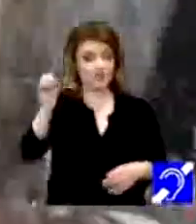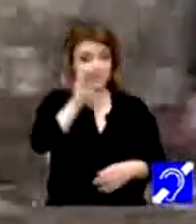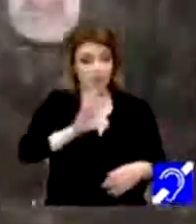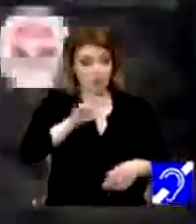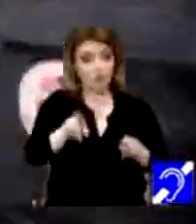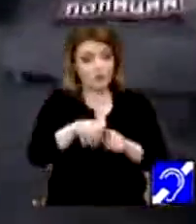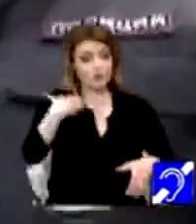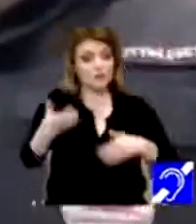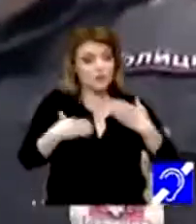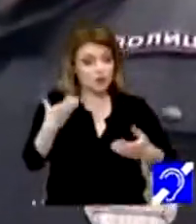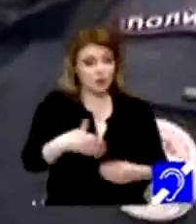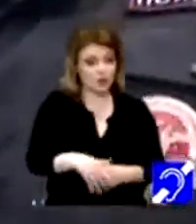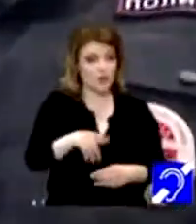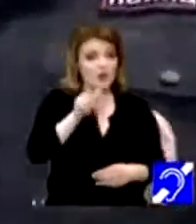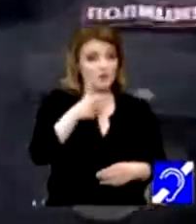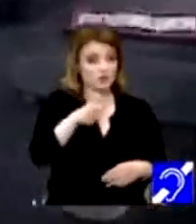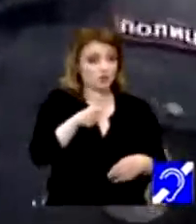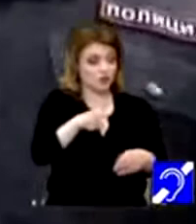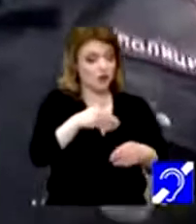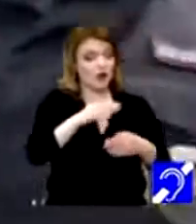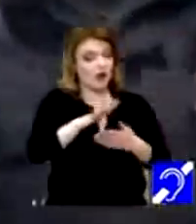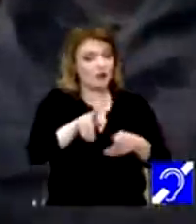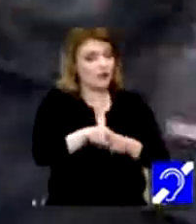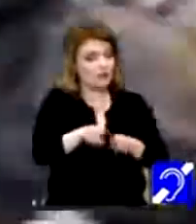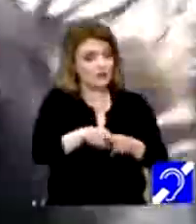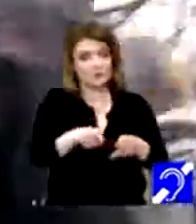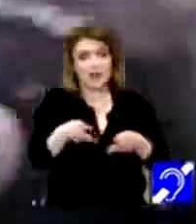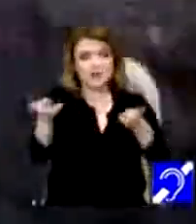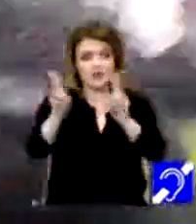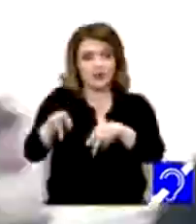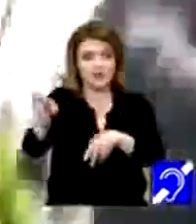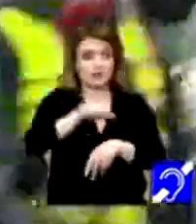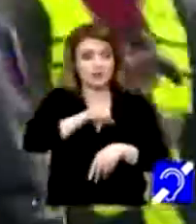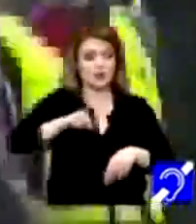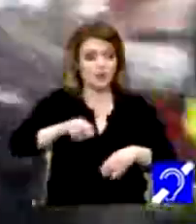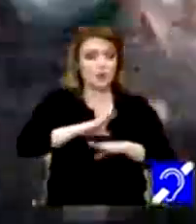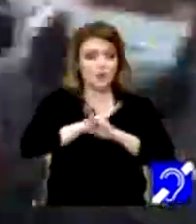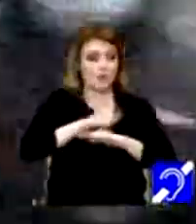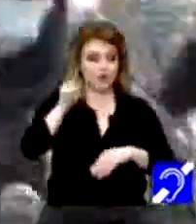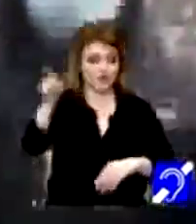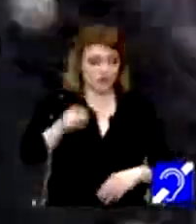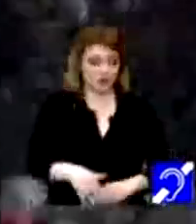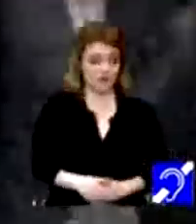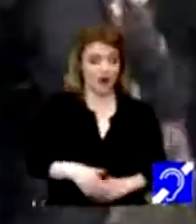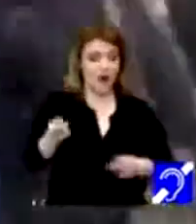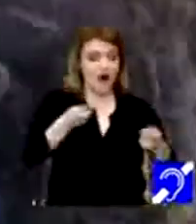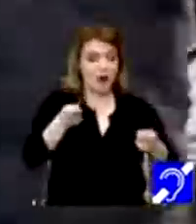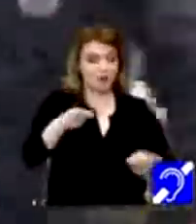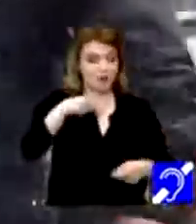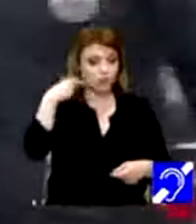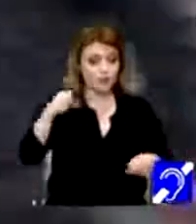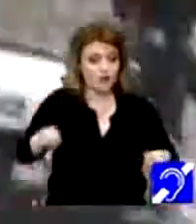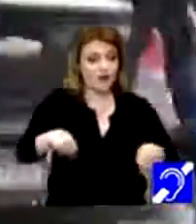în care se practică torturarea deținuților. Secretarul general al Amnesty International a declarat că autoritățile ruse îi